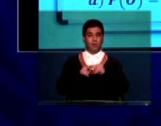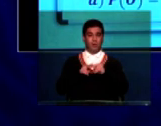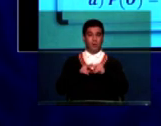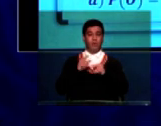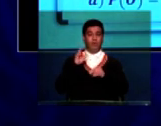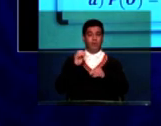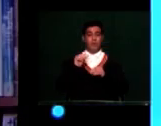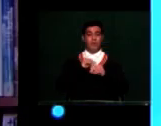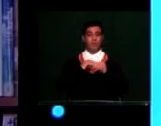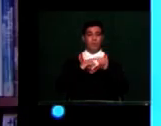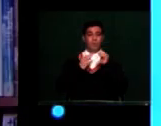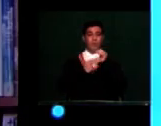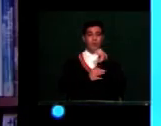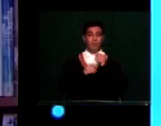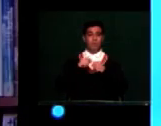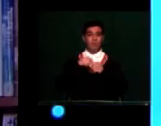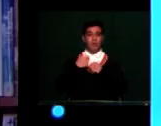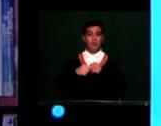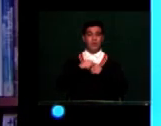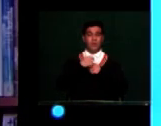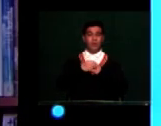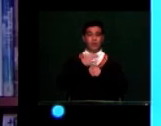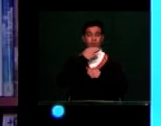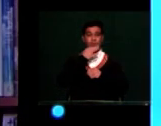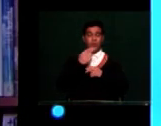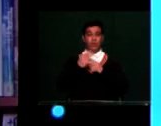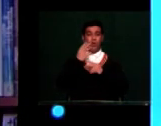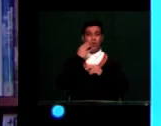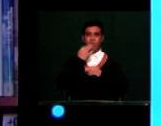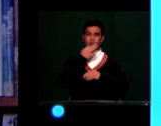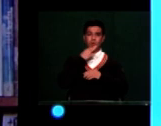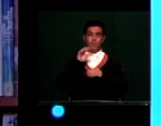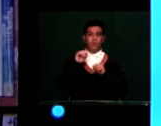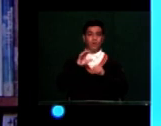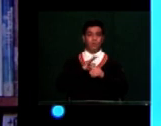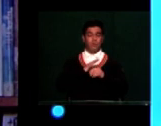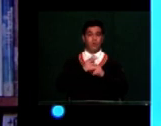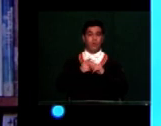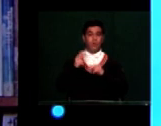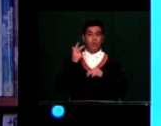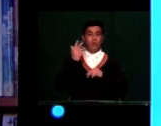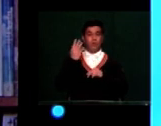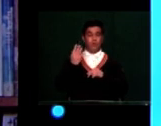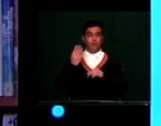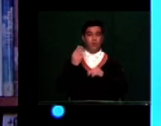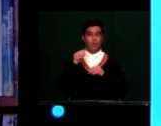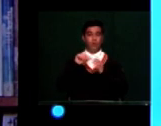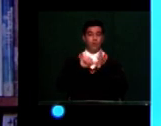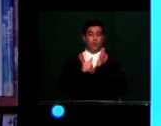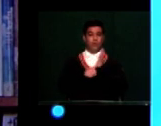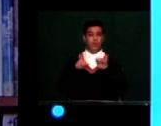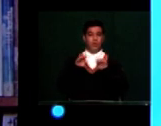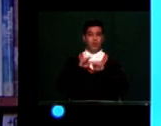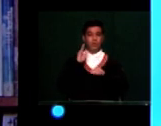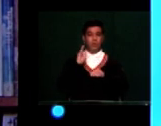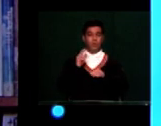nihoyat bananni yoqtira turib, olmani yoqtirmaslik ehtimoli 34 dan 16 ga teng bo'lib,